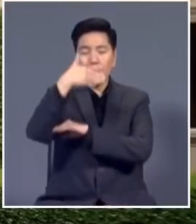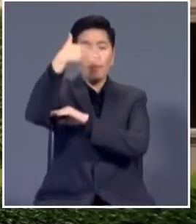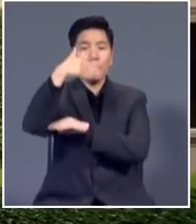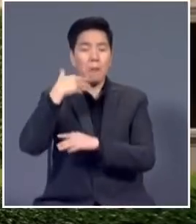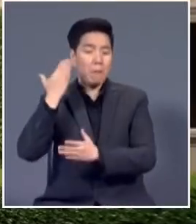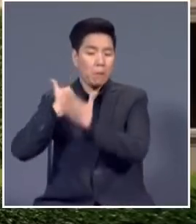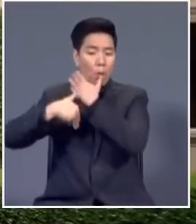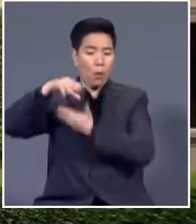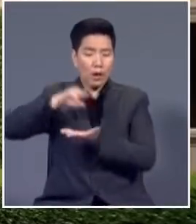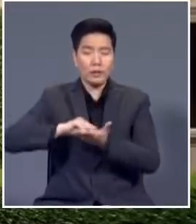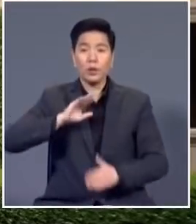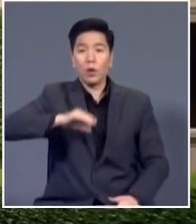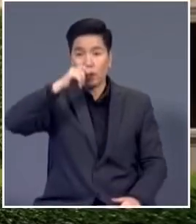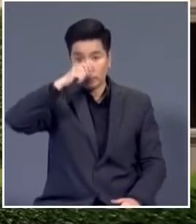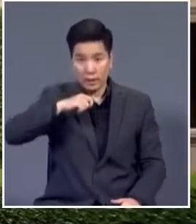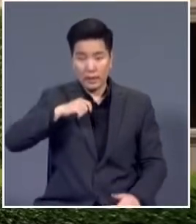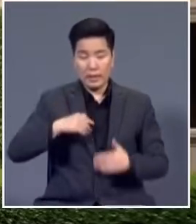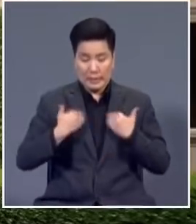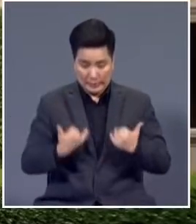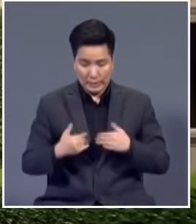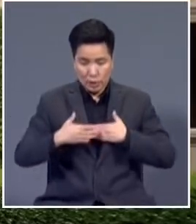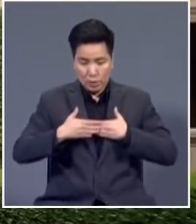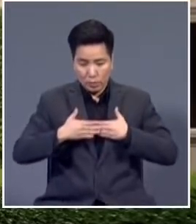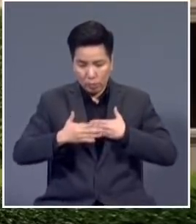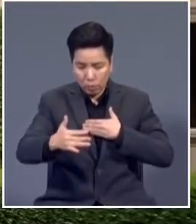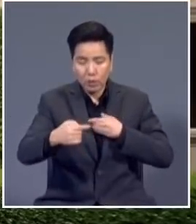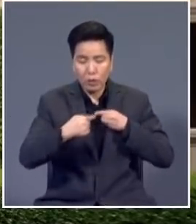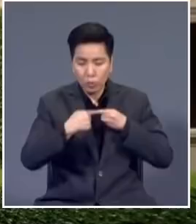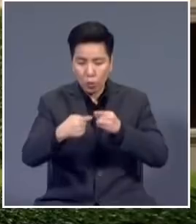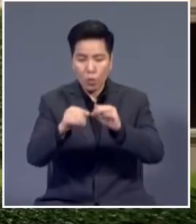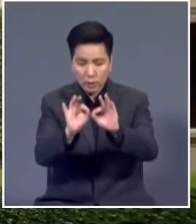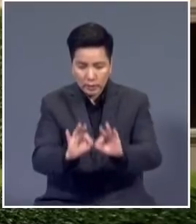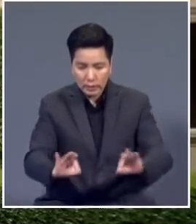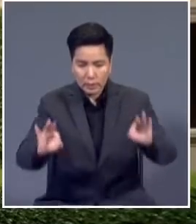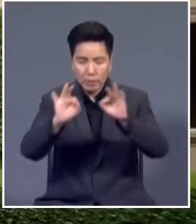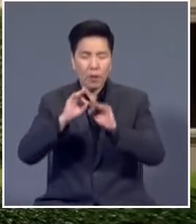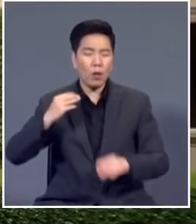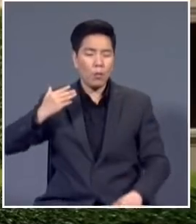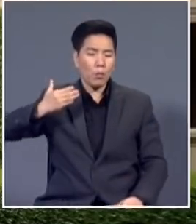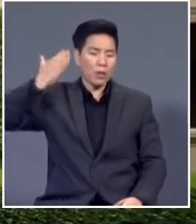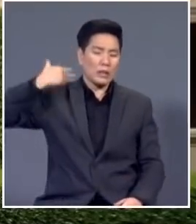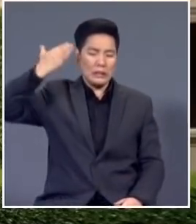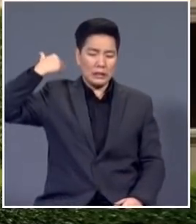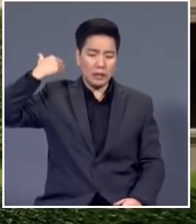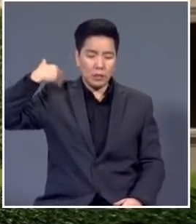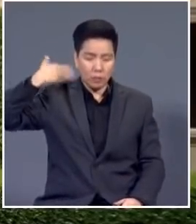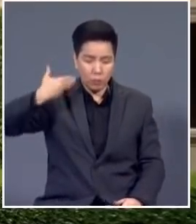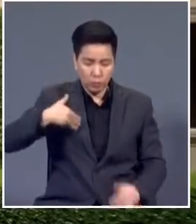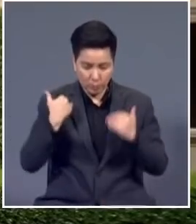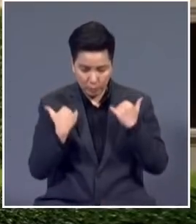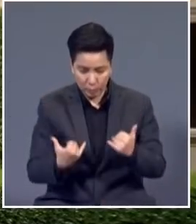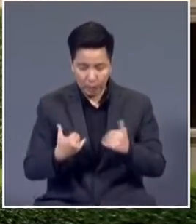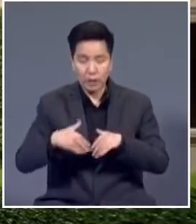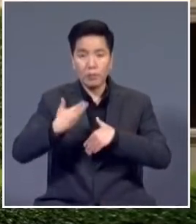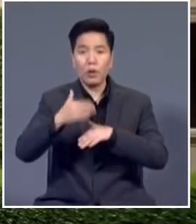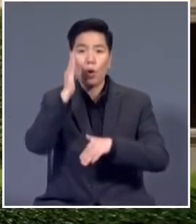าสตร์ชาติไทยระยะต่อจากนี้ไปมีความสำคัญมากนะครับเพราะฉะนั้นมันต่อกันมาทั้งหมดอดีตปัจจุบันและอนาคตนะครับเราต้องการ